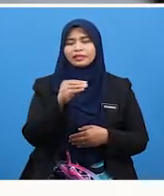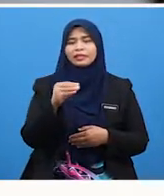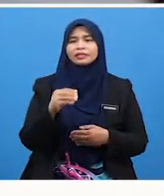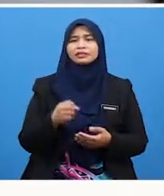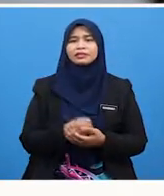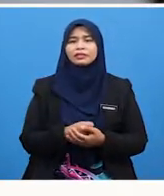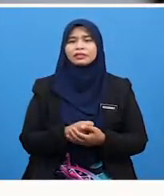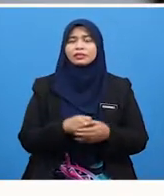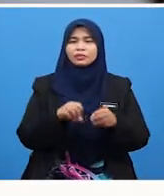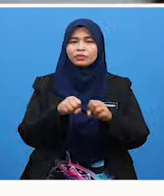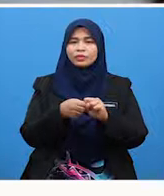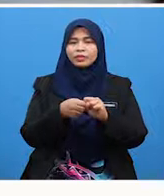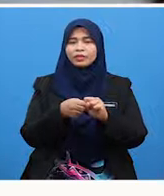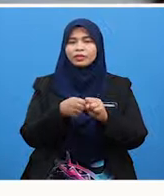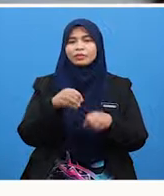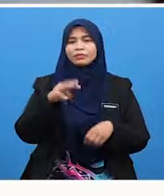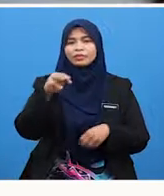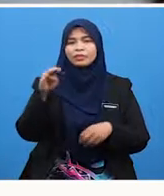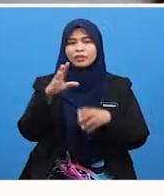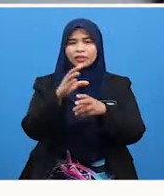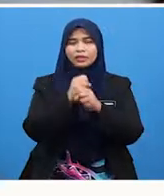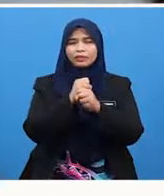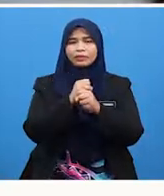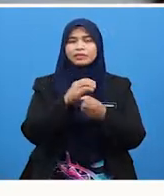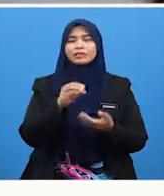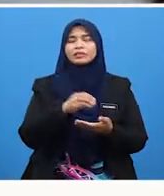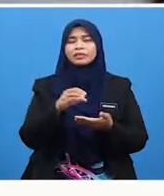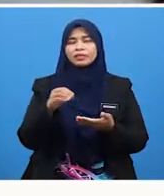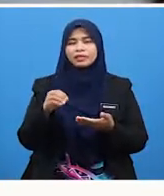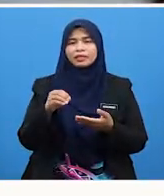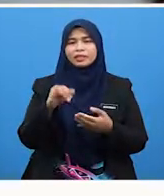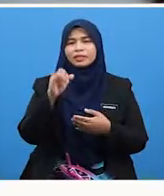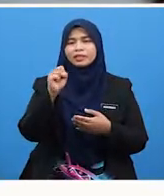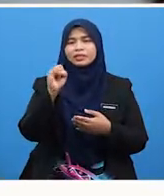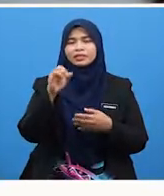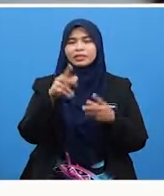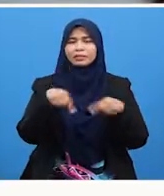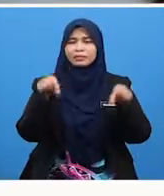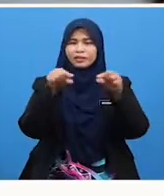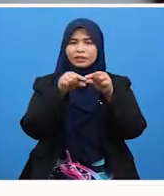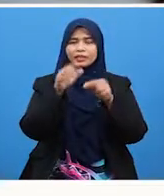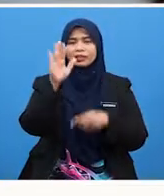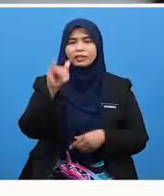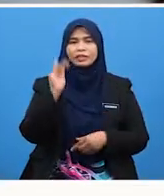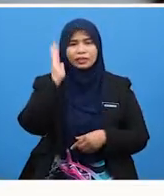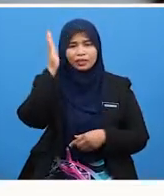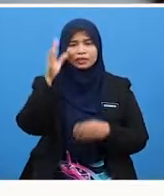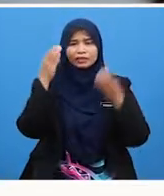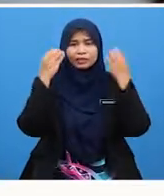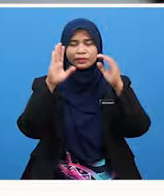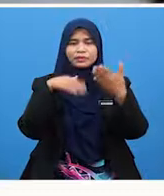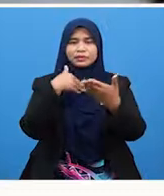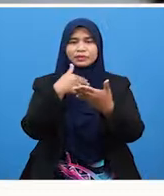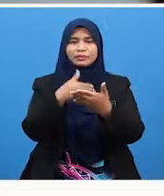stylus supaya murid-murid dapat mencatat isi-isi penting yang akan cikgu sampaikan